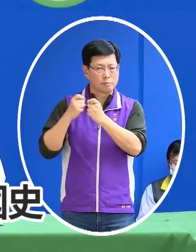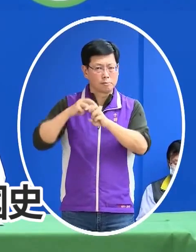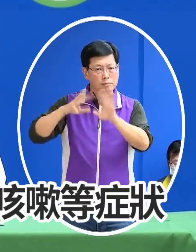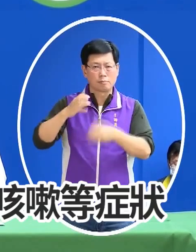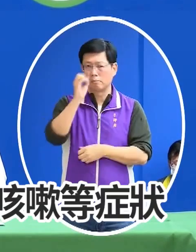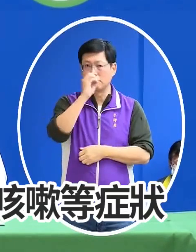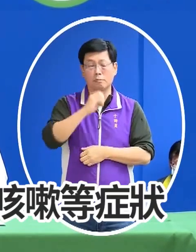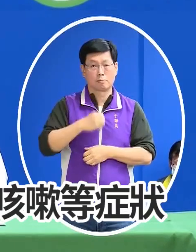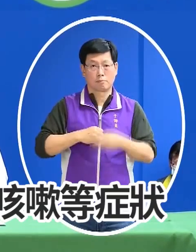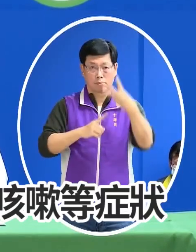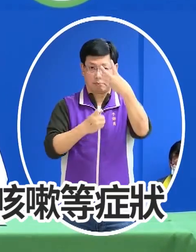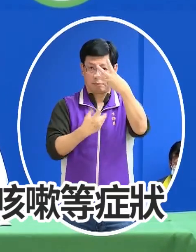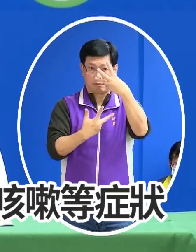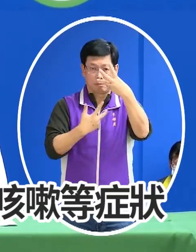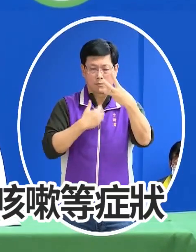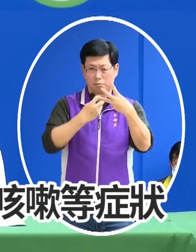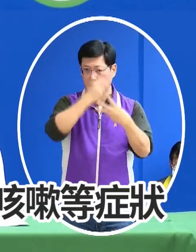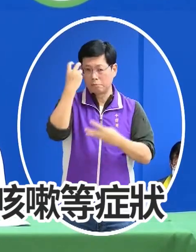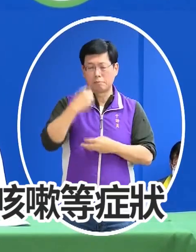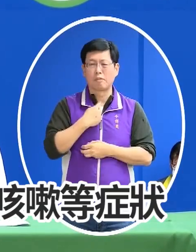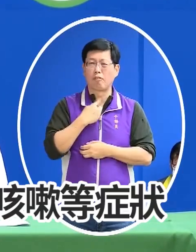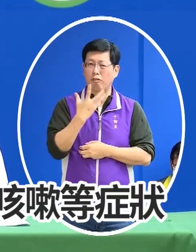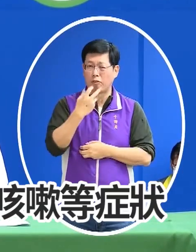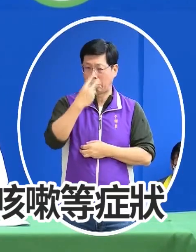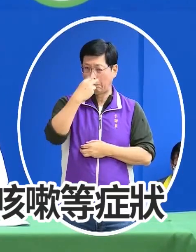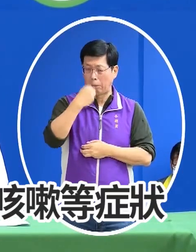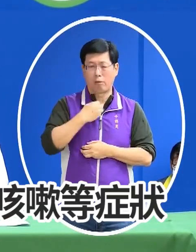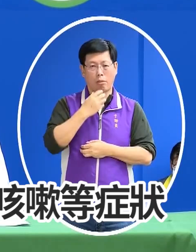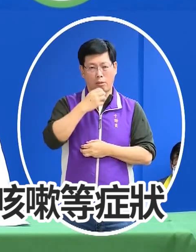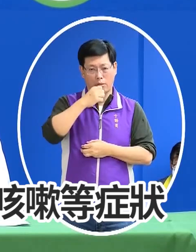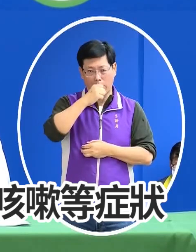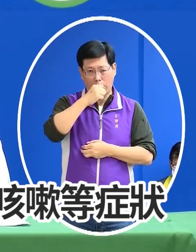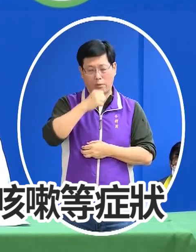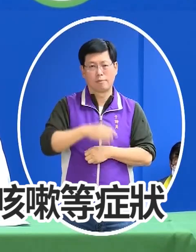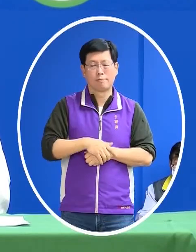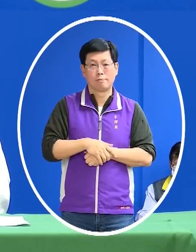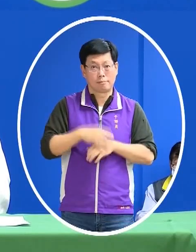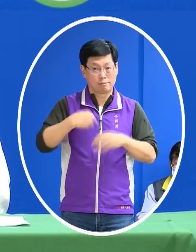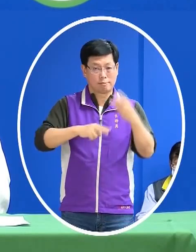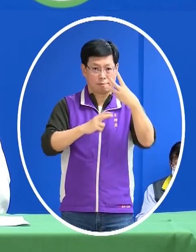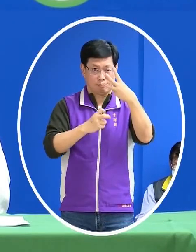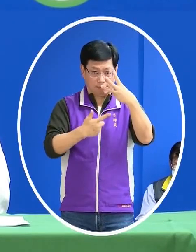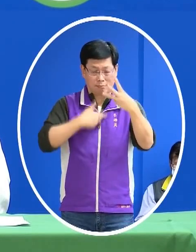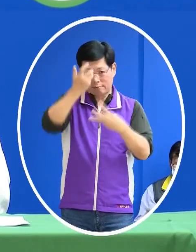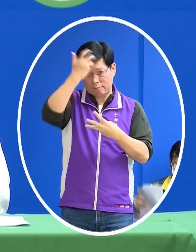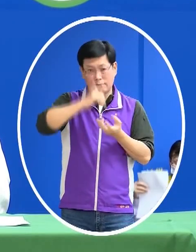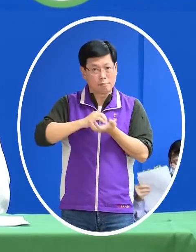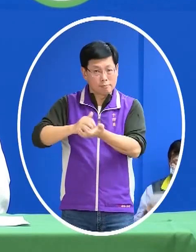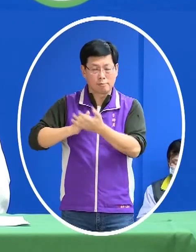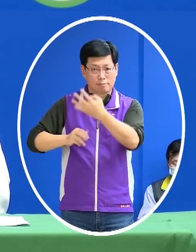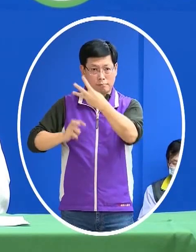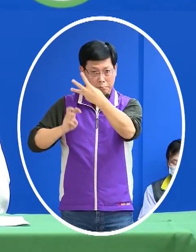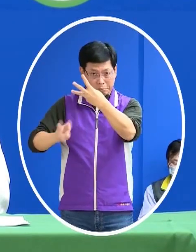出国史，于3月17日出现喉咙痛、流鼻水、咳嗽等症状，26日发烧就医，